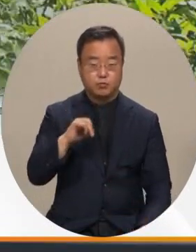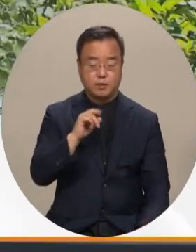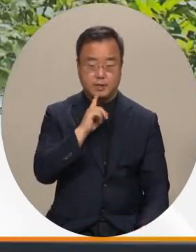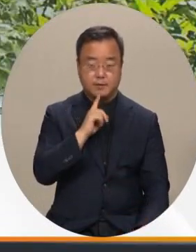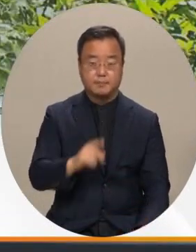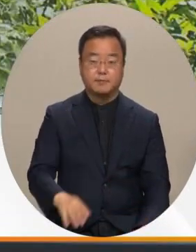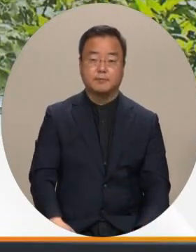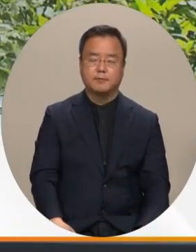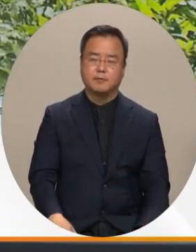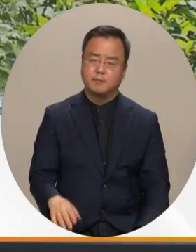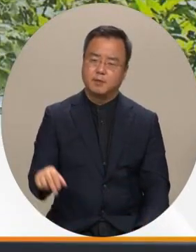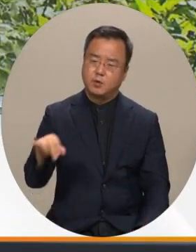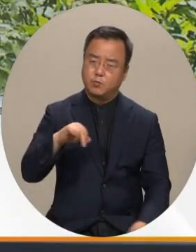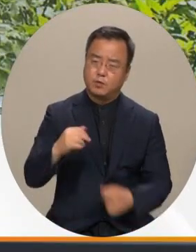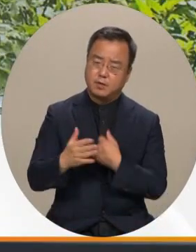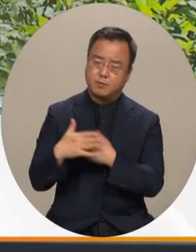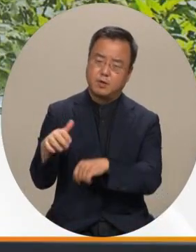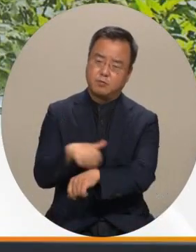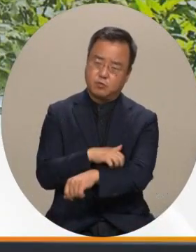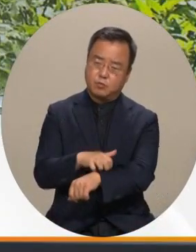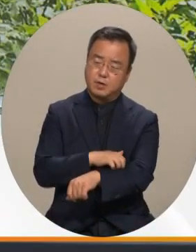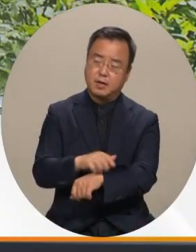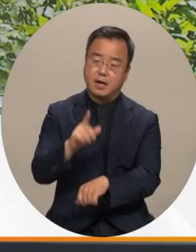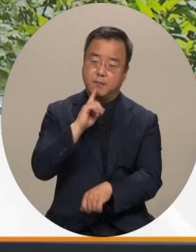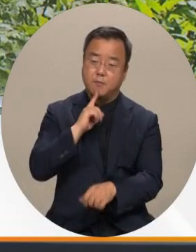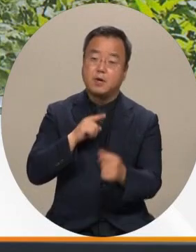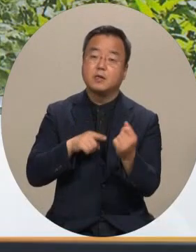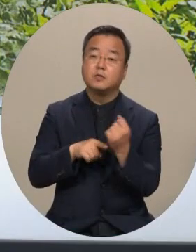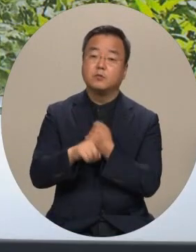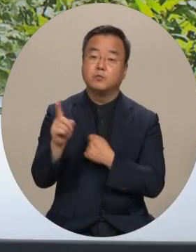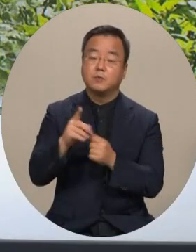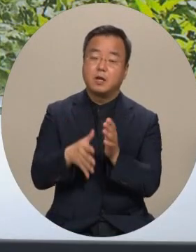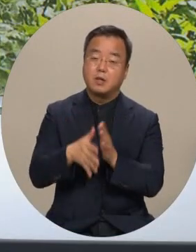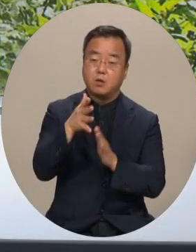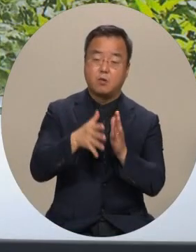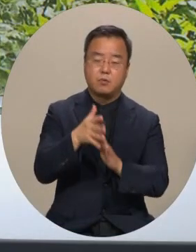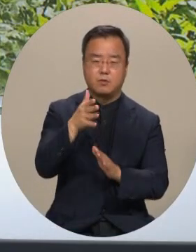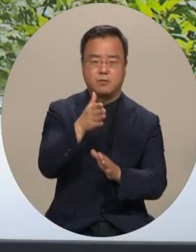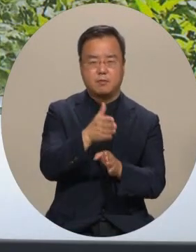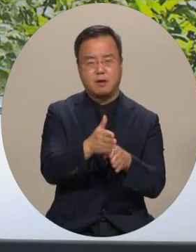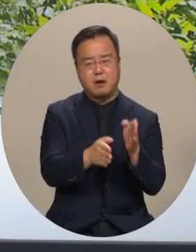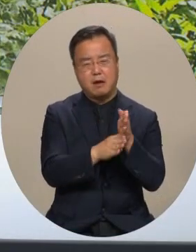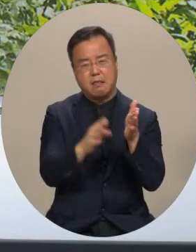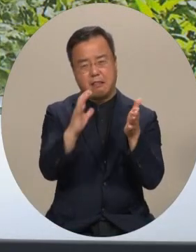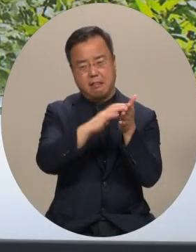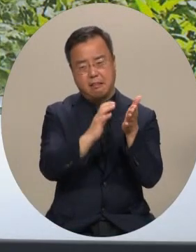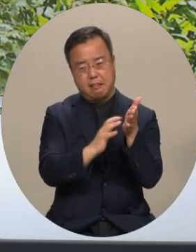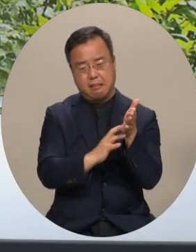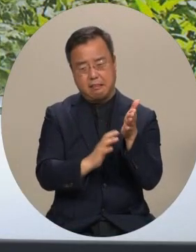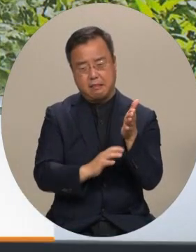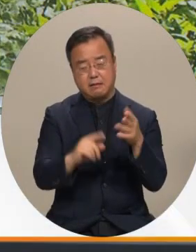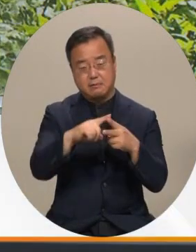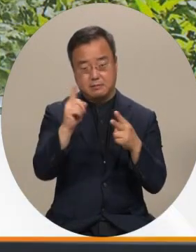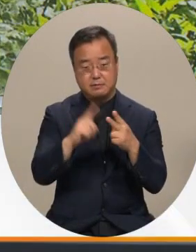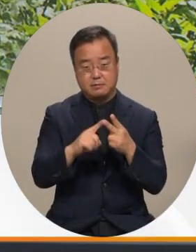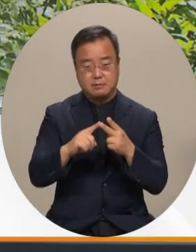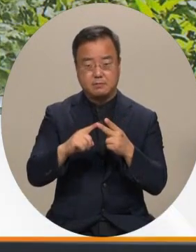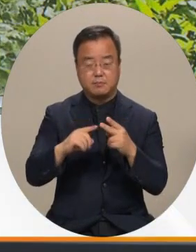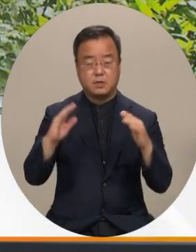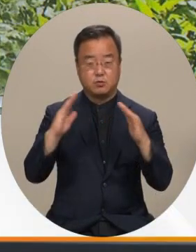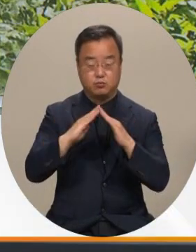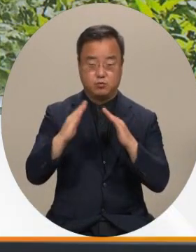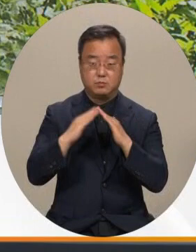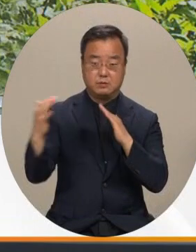곤충으로 인한 불편을 주로 해소하는 이유가 자꾸이 도심속 건물 벽에 들러붙거나이 때를 지어서이 주어 공간에